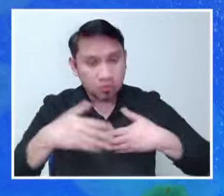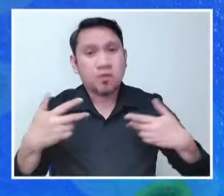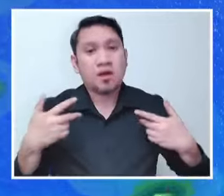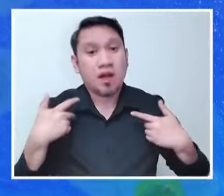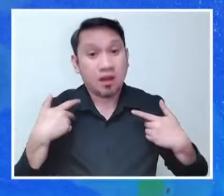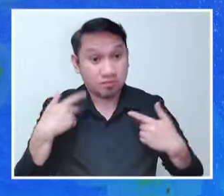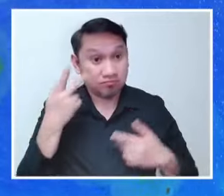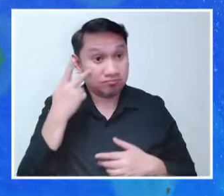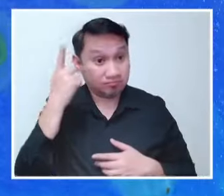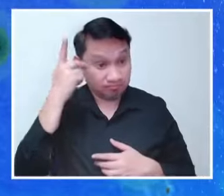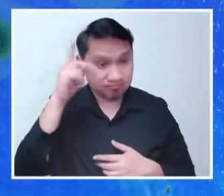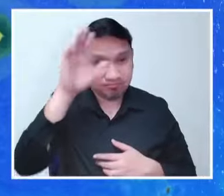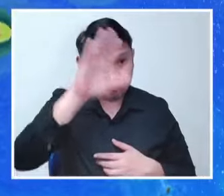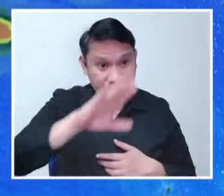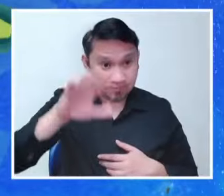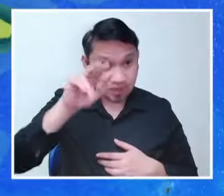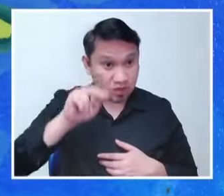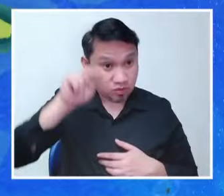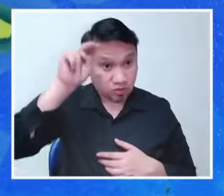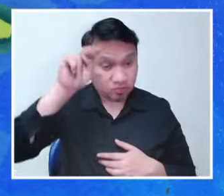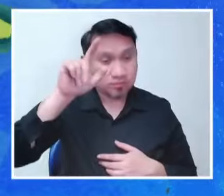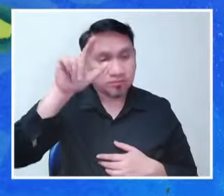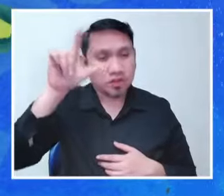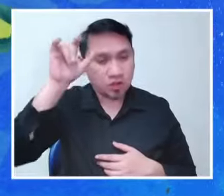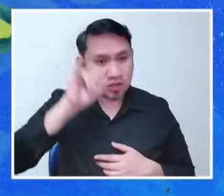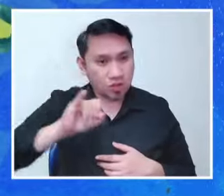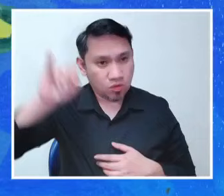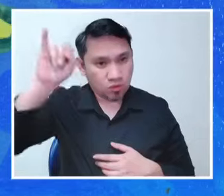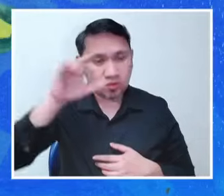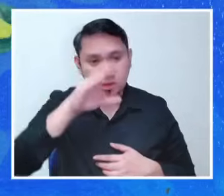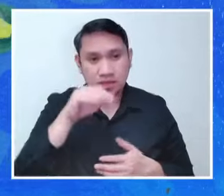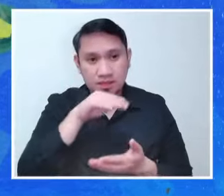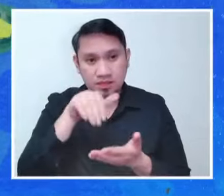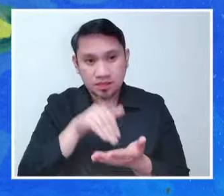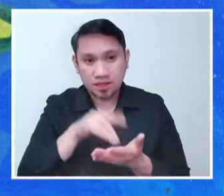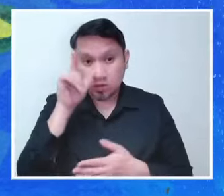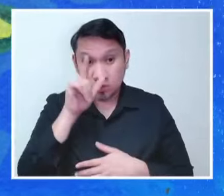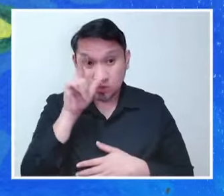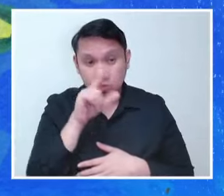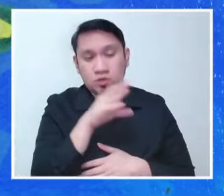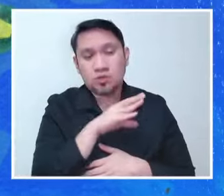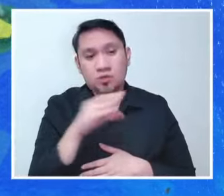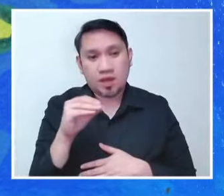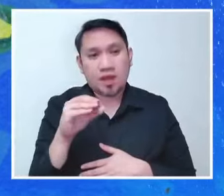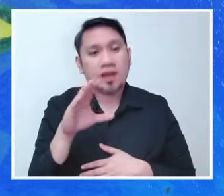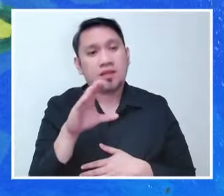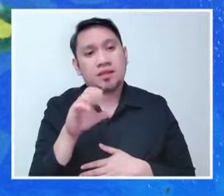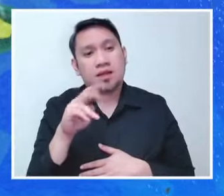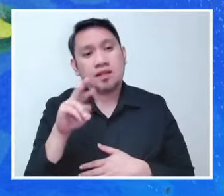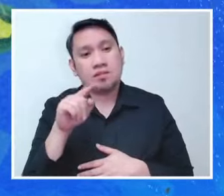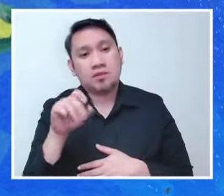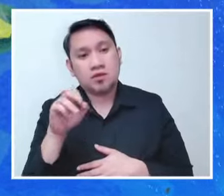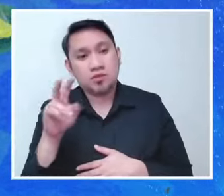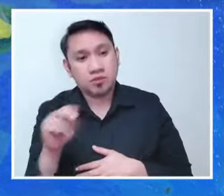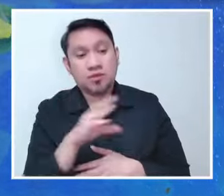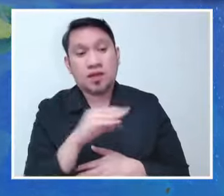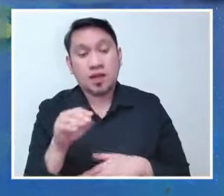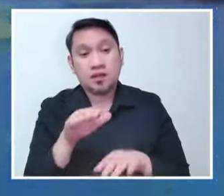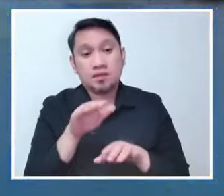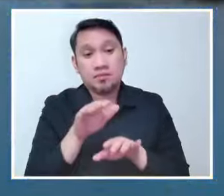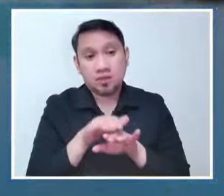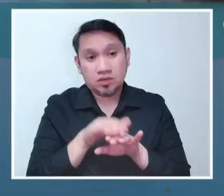Luzon, kabilang na po ang Ilocos Region, Western Cordillera at Central Luzon, ilang bahagi po ng Calabarzon at sa Mindoro. Dito naman po